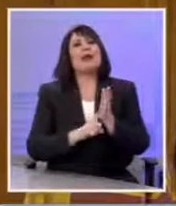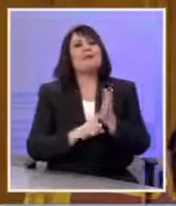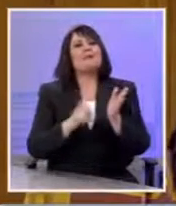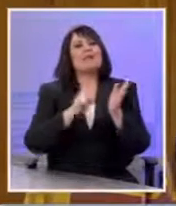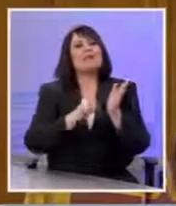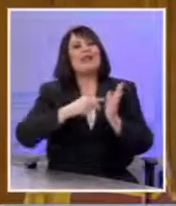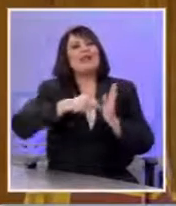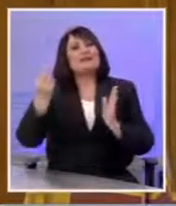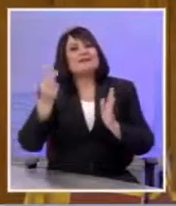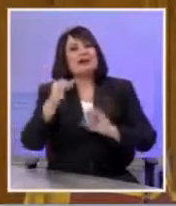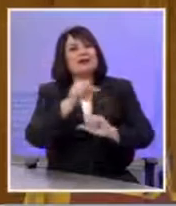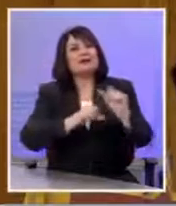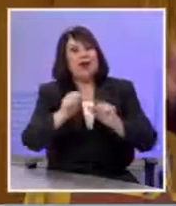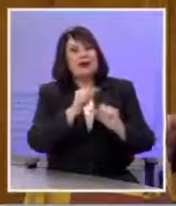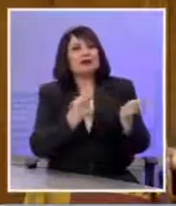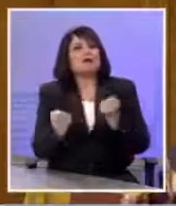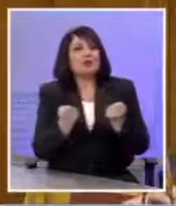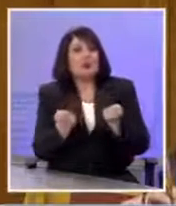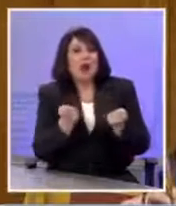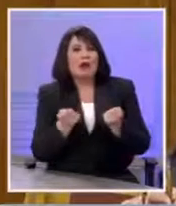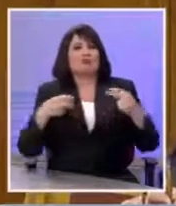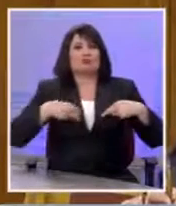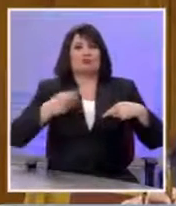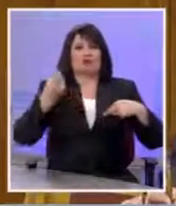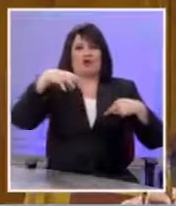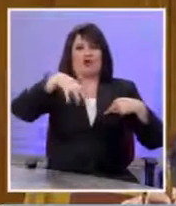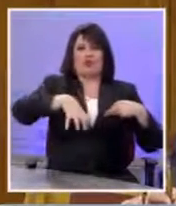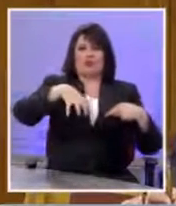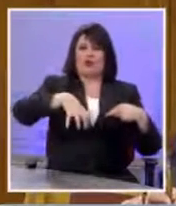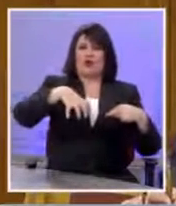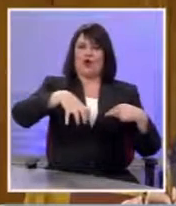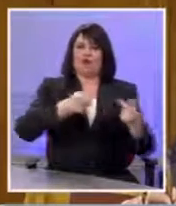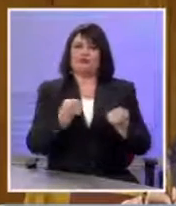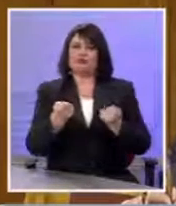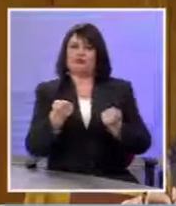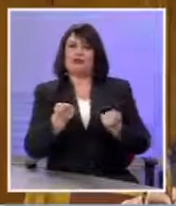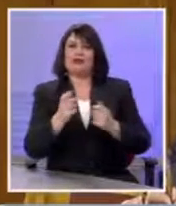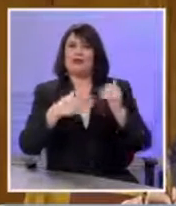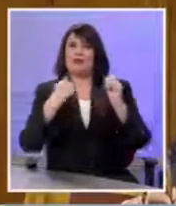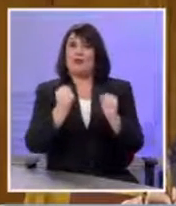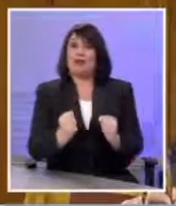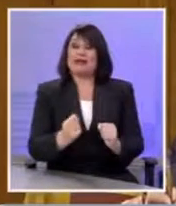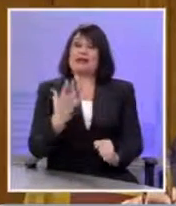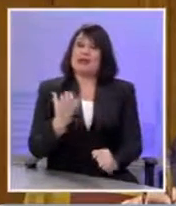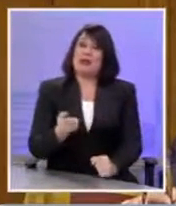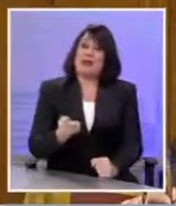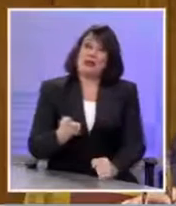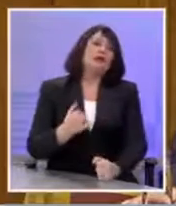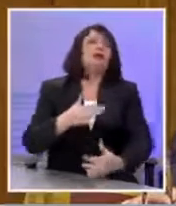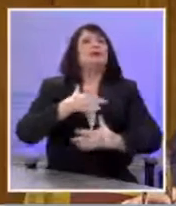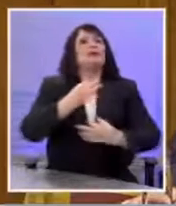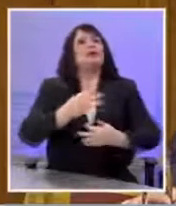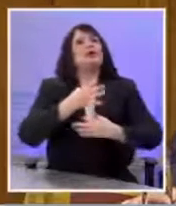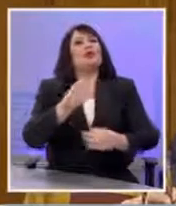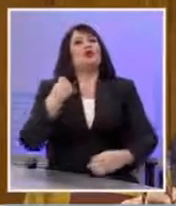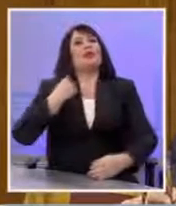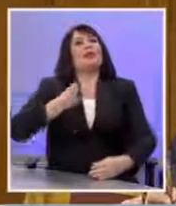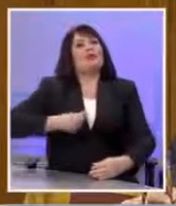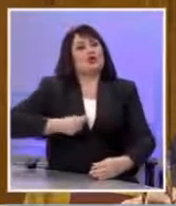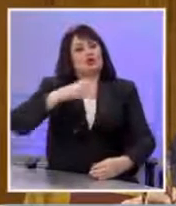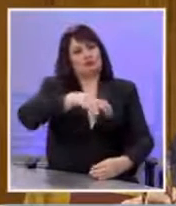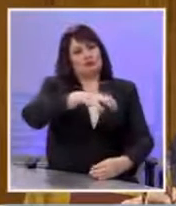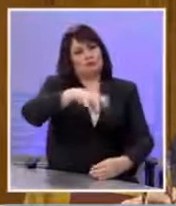οργανωτικές αλλαγές στο Υπουργείο Οικονομικών, ούτως ώστε να υπάρξουν δομές τέτοιες όπου οι εκπρόσωποι σήμερα του Δημοσίου σε όλες τις